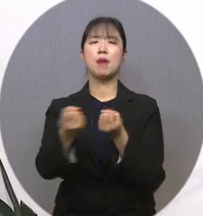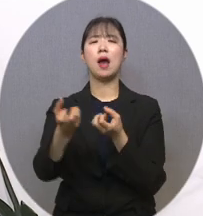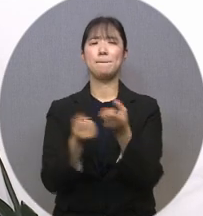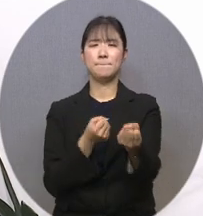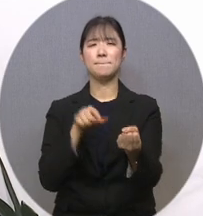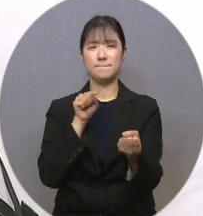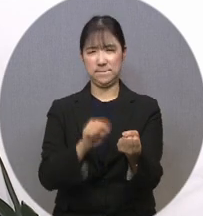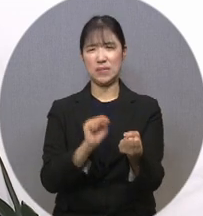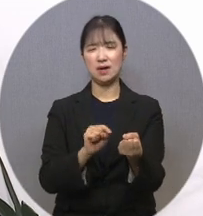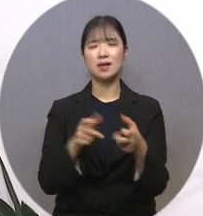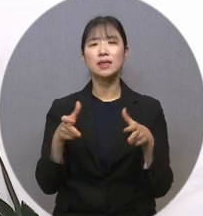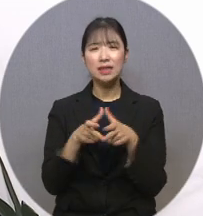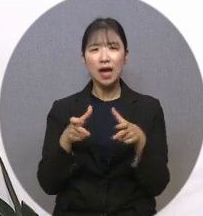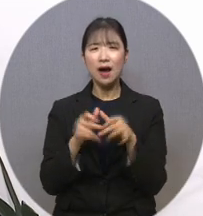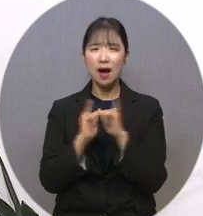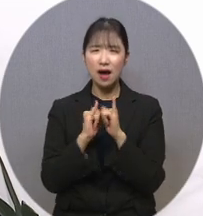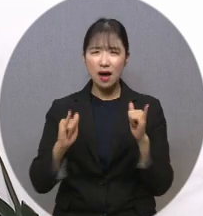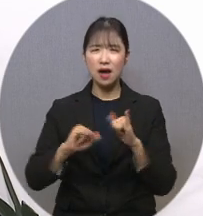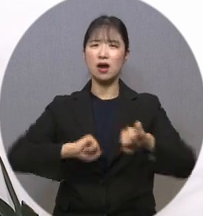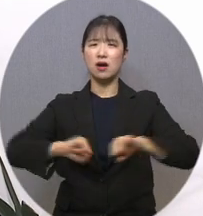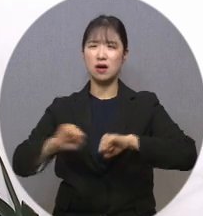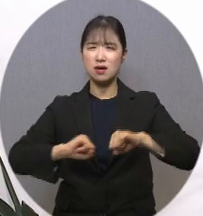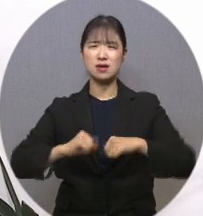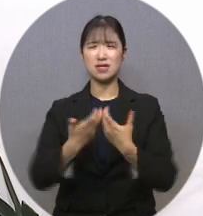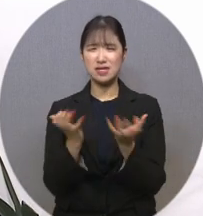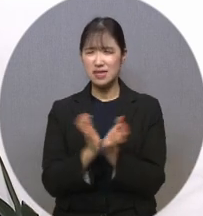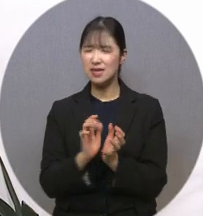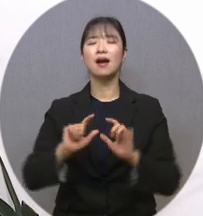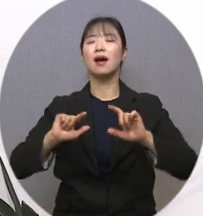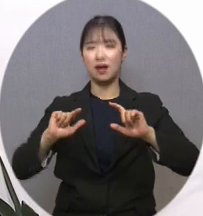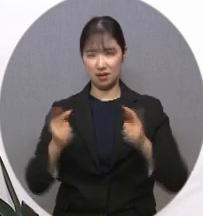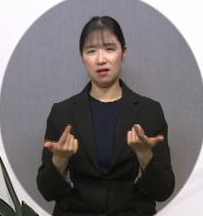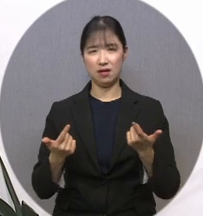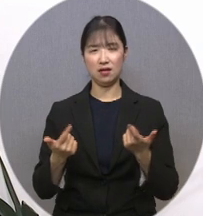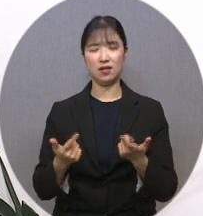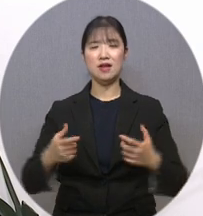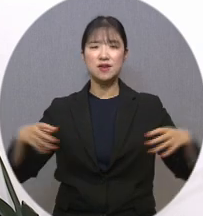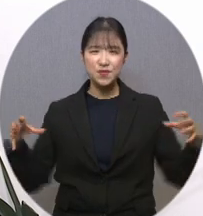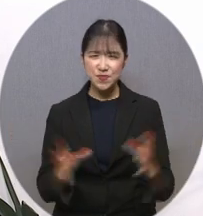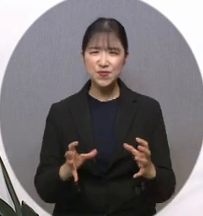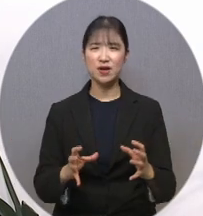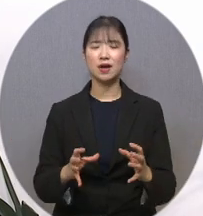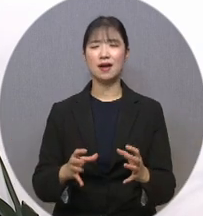나눠져 있는 그런 장애인 운동이 아니고 좀